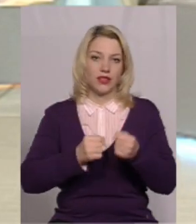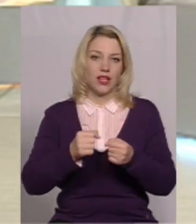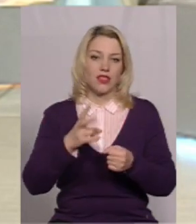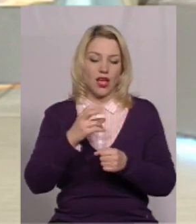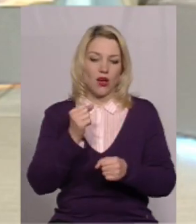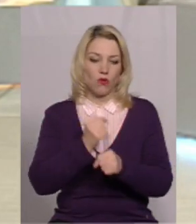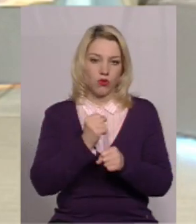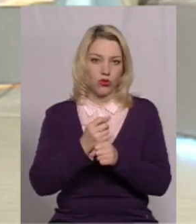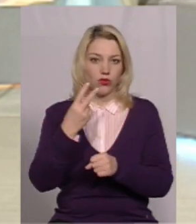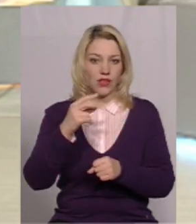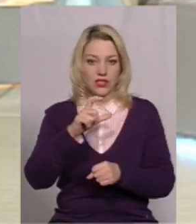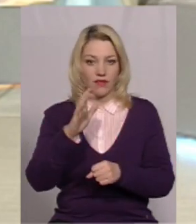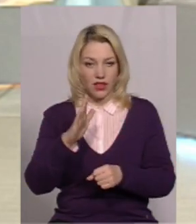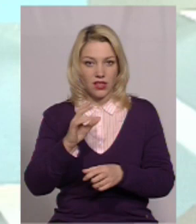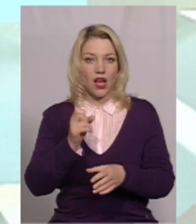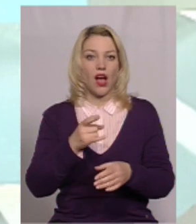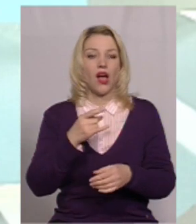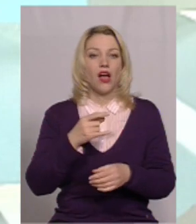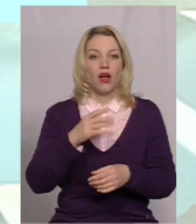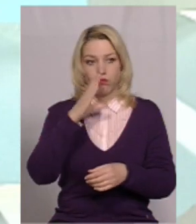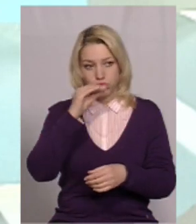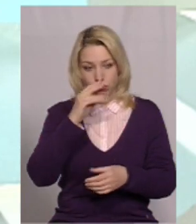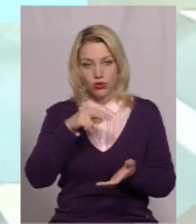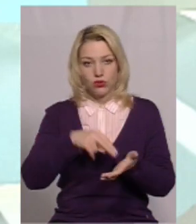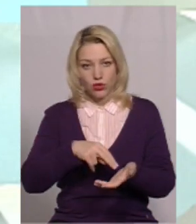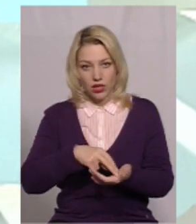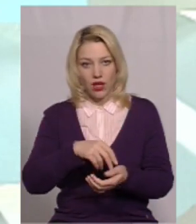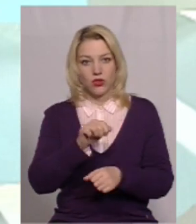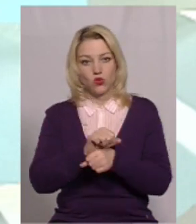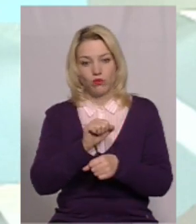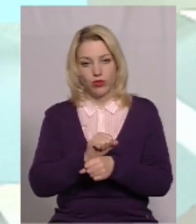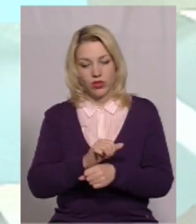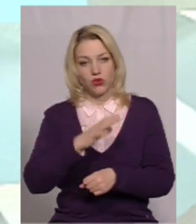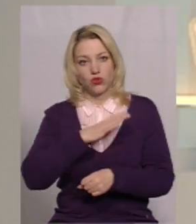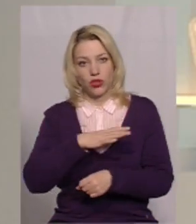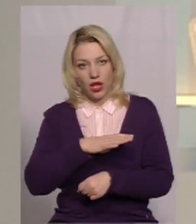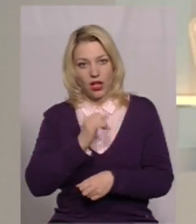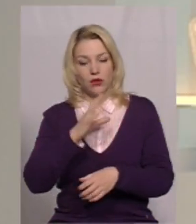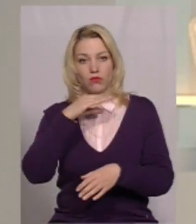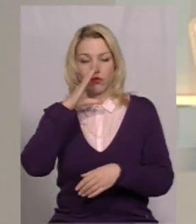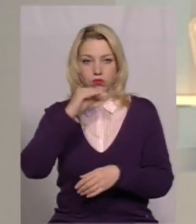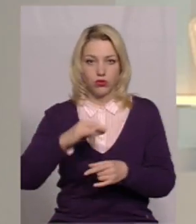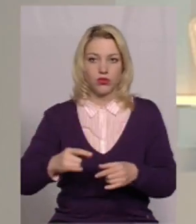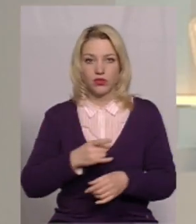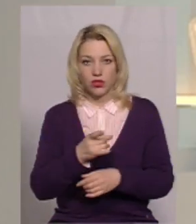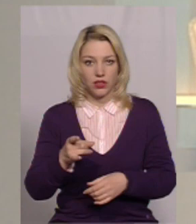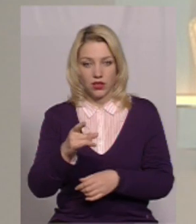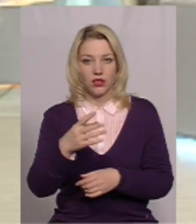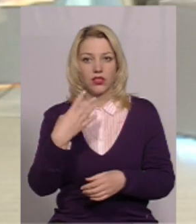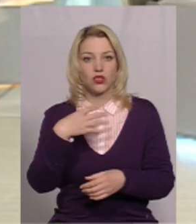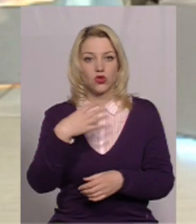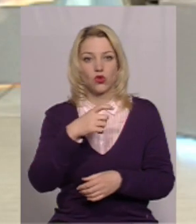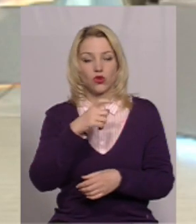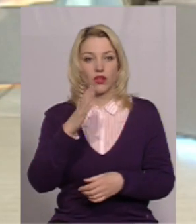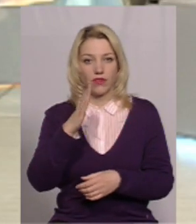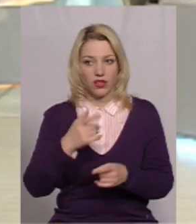хвилин, а на маршрутці постоїть на зупинці, дочекається, поки доїдеть, то буде 40 хвилин чи годину, то, мабуть, вона